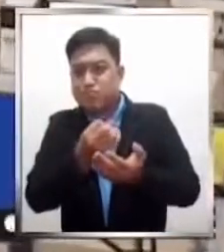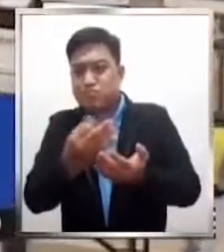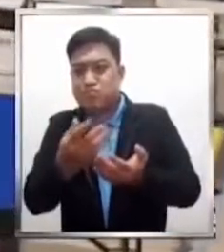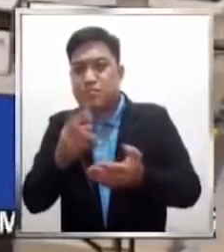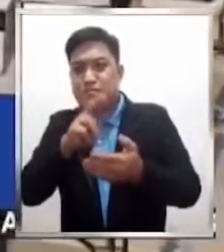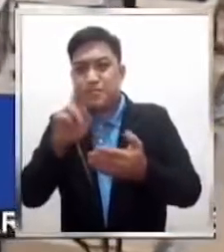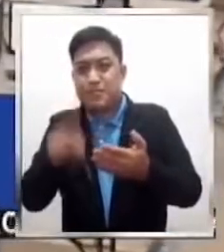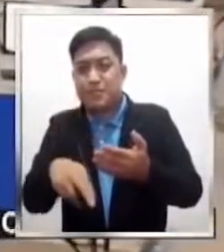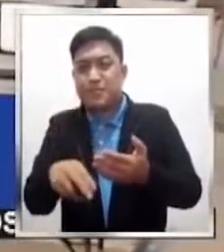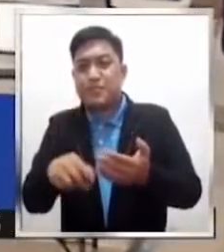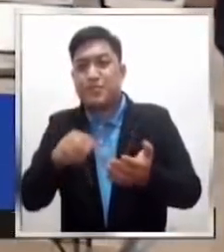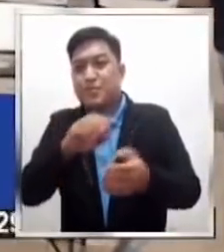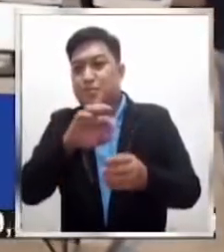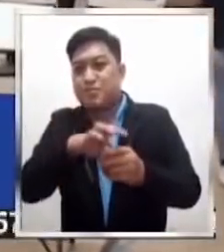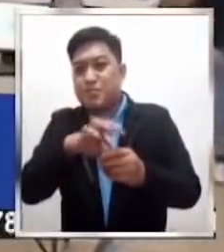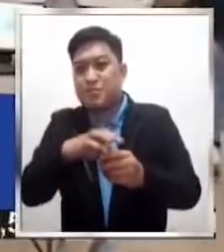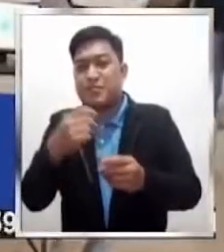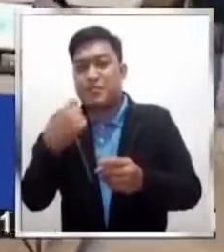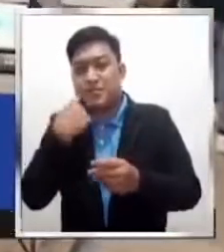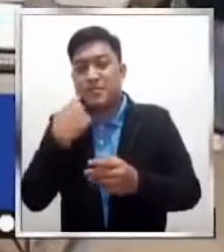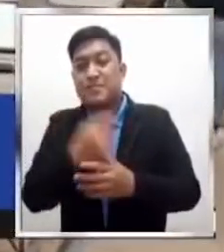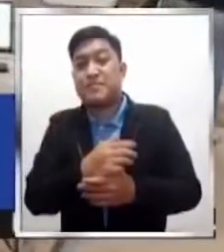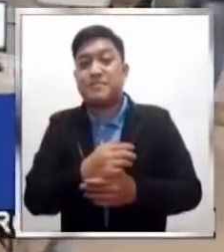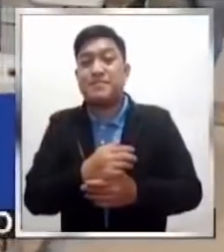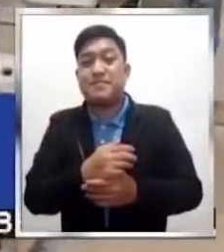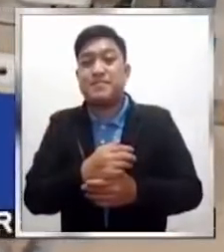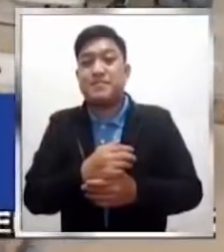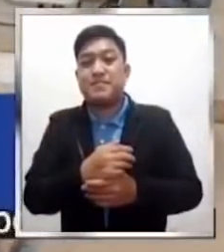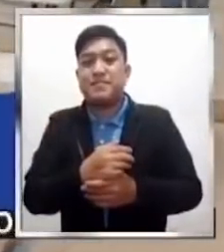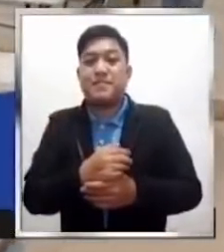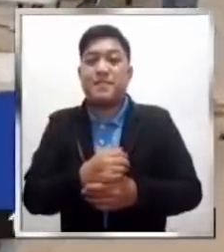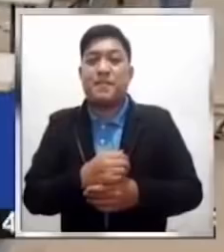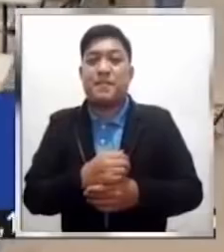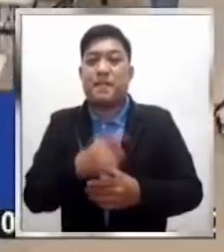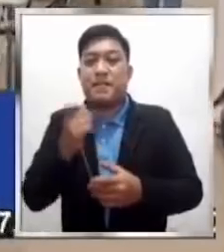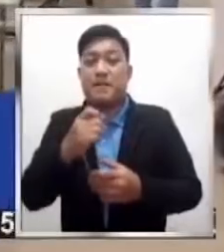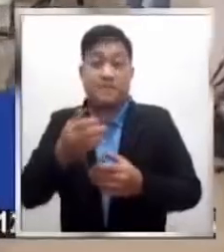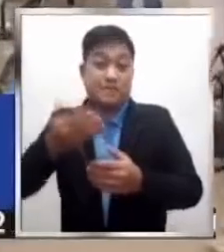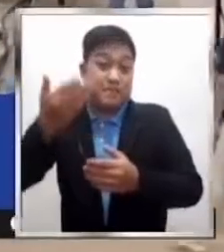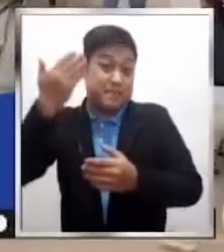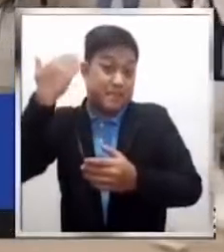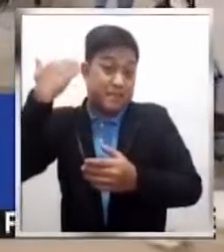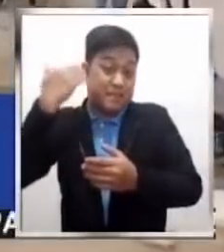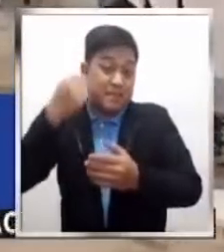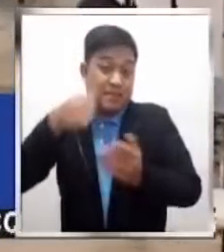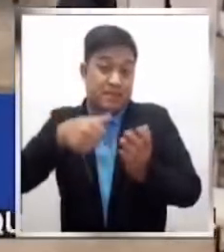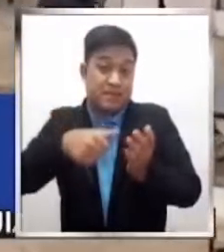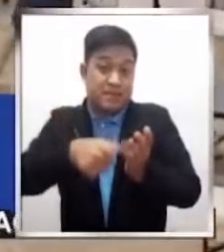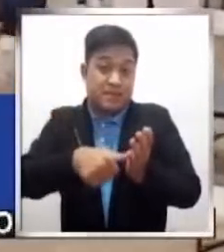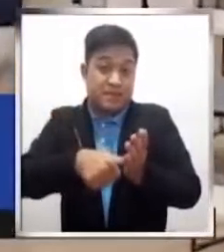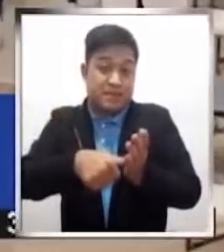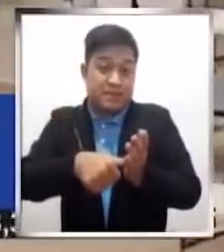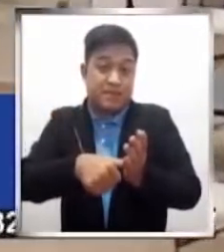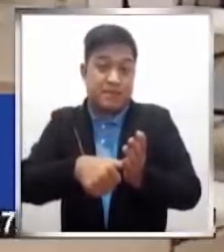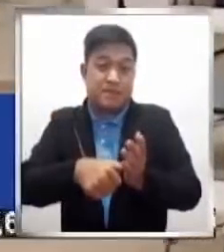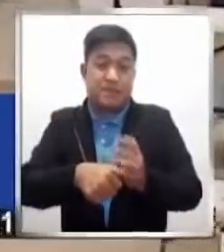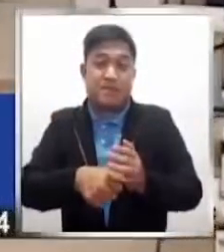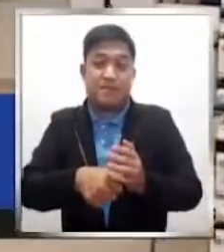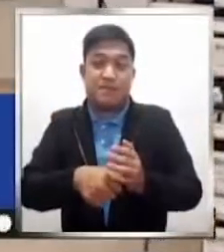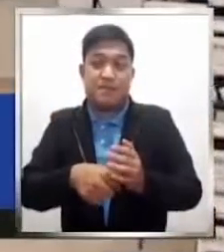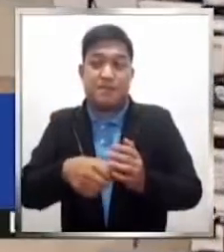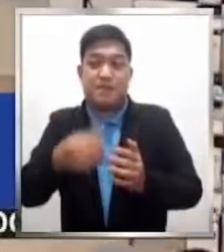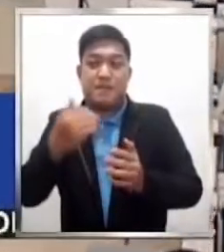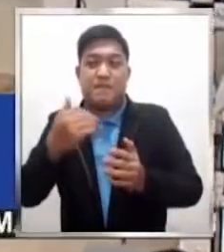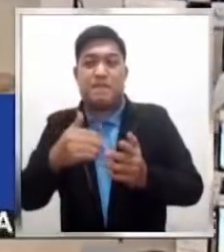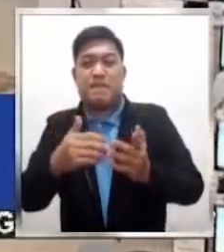botohan kanina. So siguro dahil nga naman sa mga previous elections, kung titignan natin parang pagdating lang nung hating gabi,